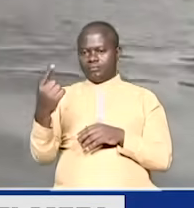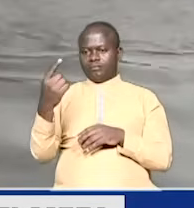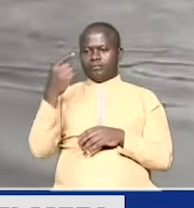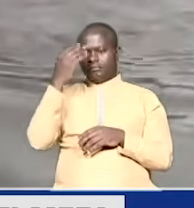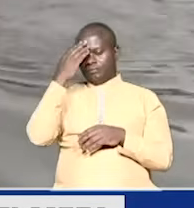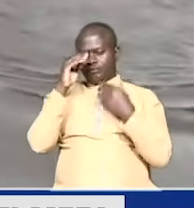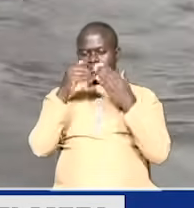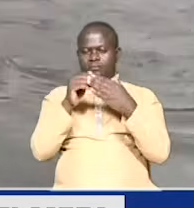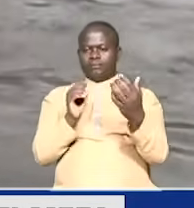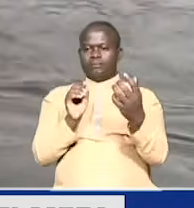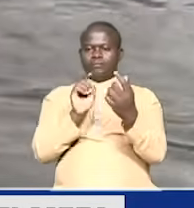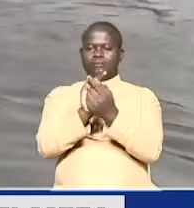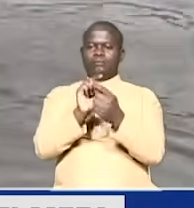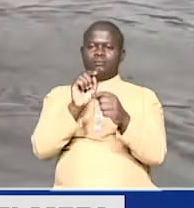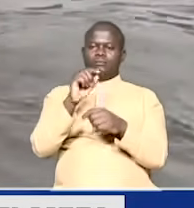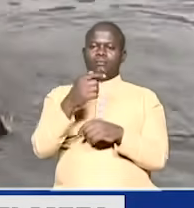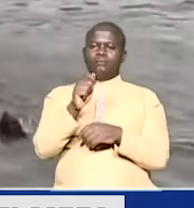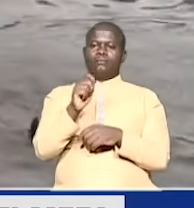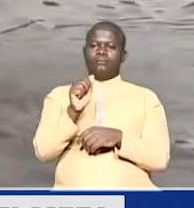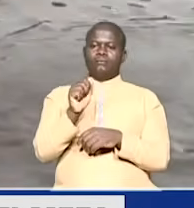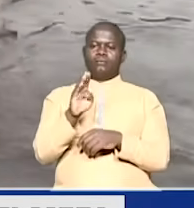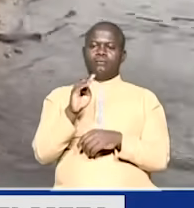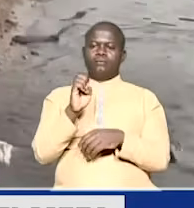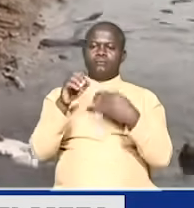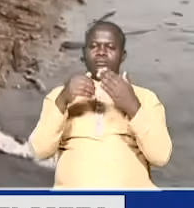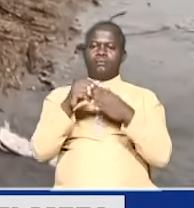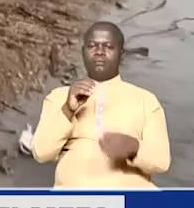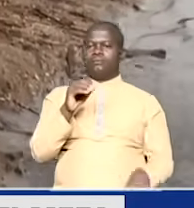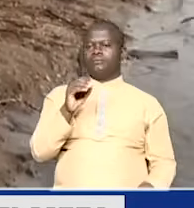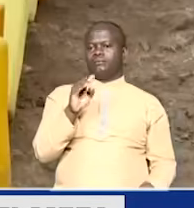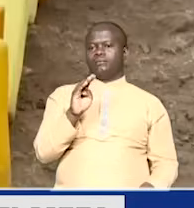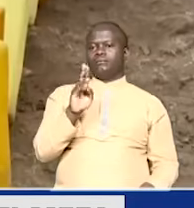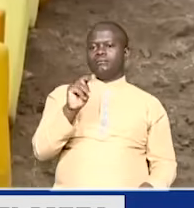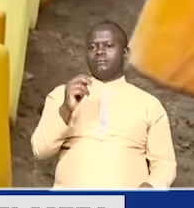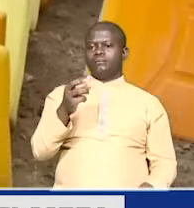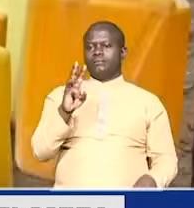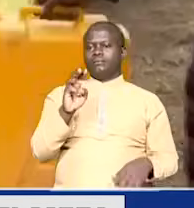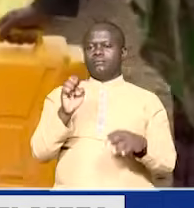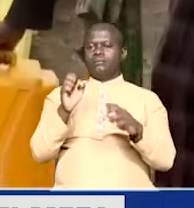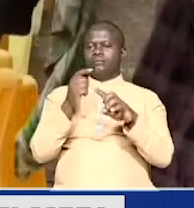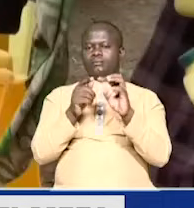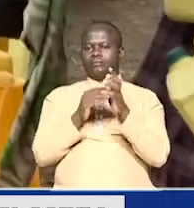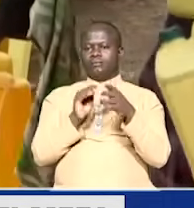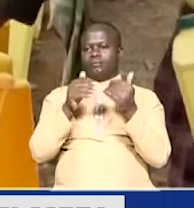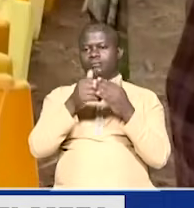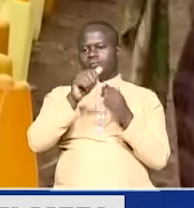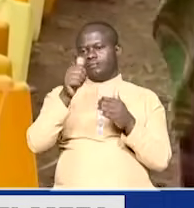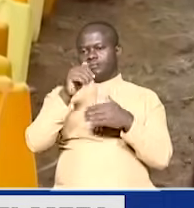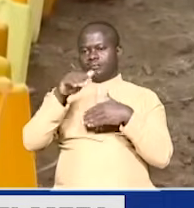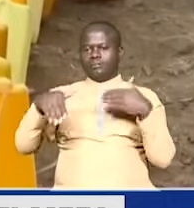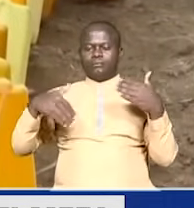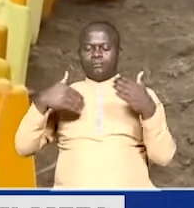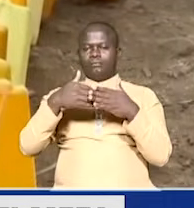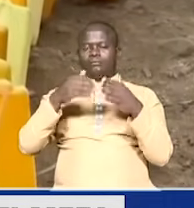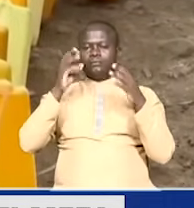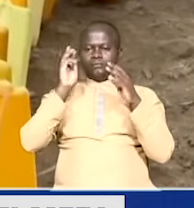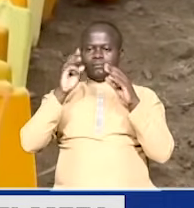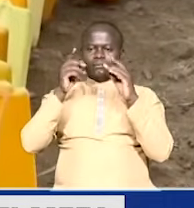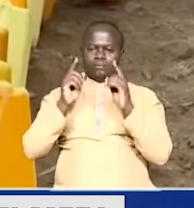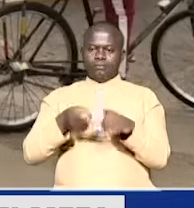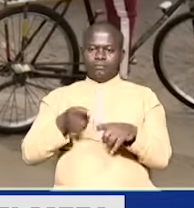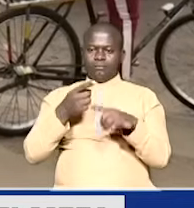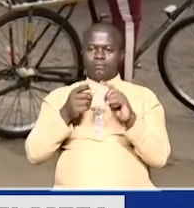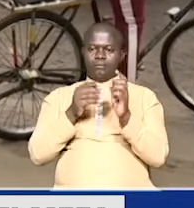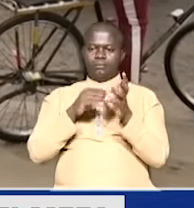uzahuza Gatebe mu gice cya Gatebe Ruhunde na Bungwe ndetse no muri Butaro hari n'ahandi hose bizahagira ntabwo byahita bihagira ahangaha